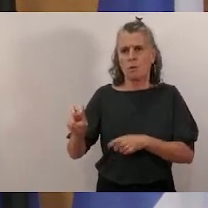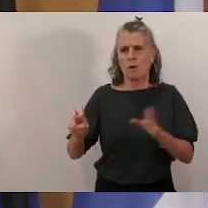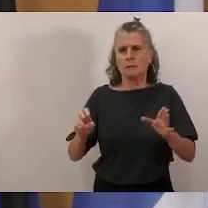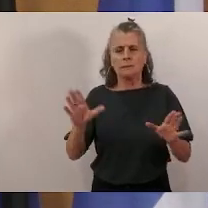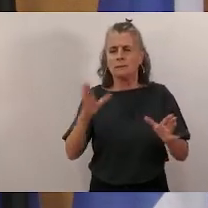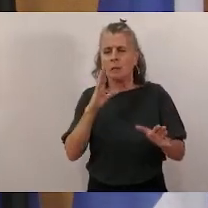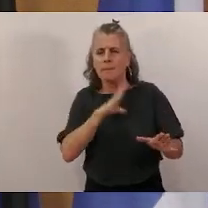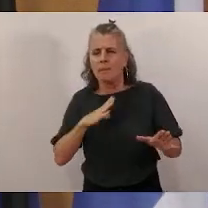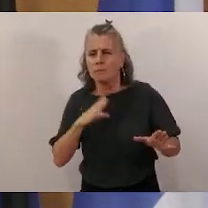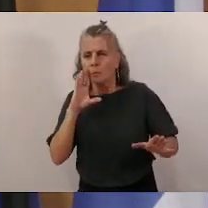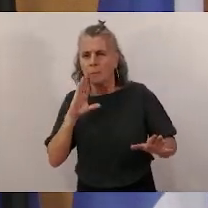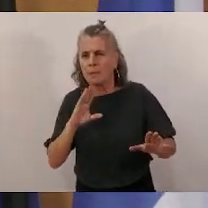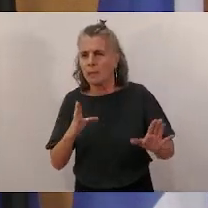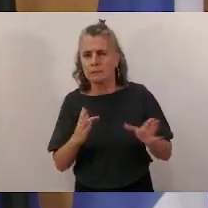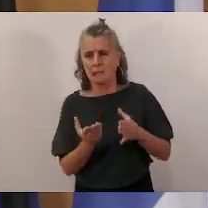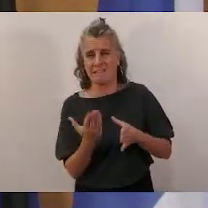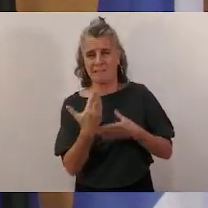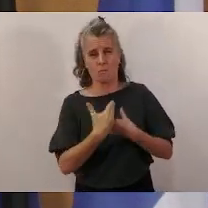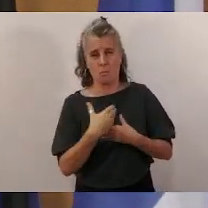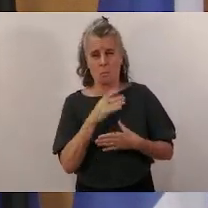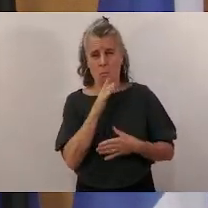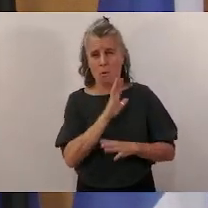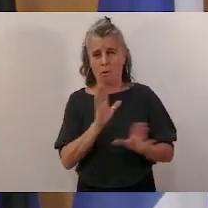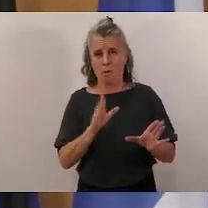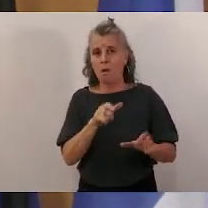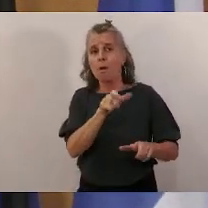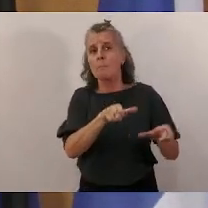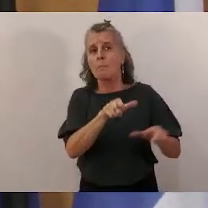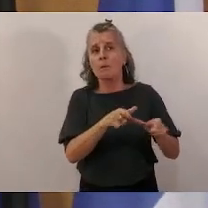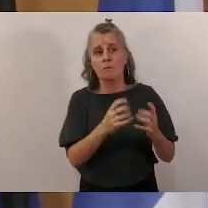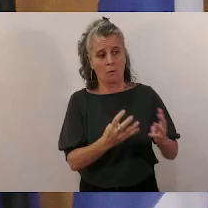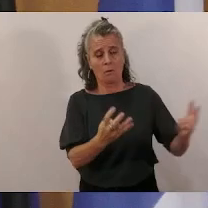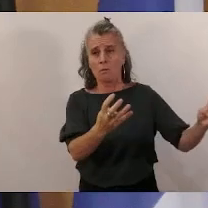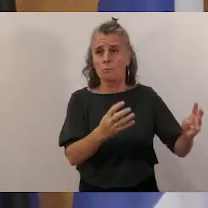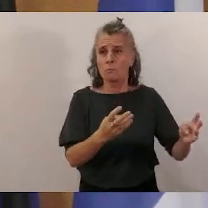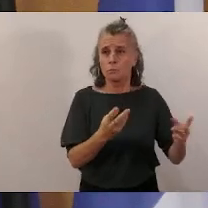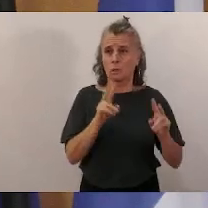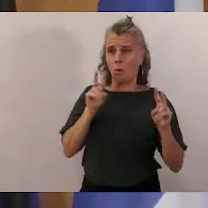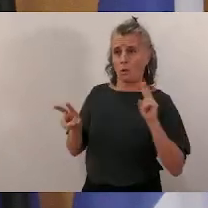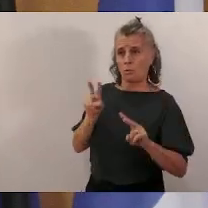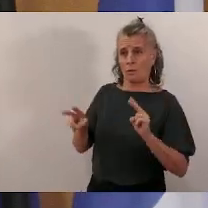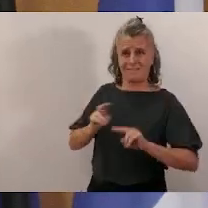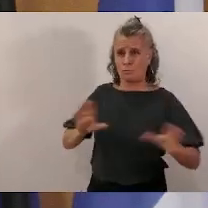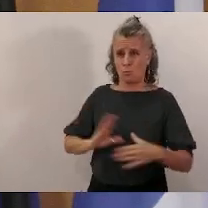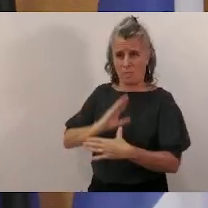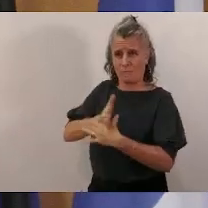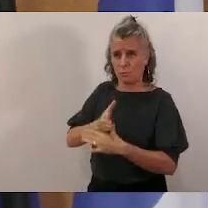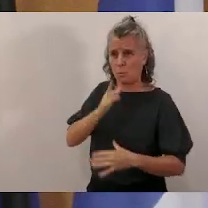Madame, s'il vous plaît, il n'y a pas d'intervention du public dans la séance.